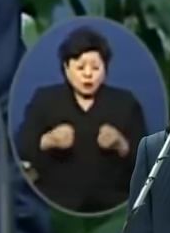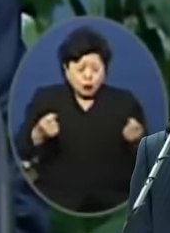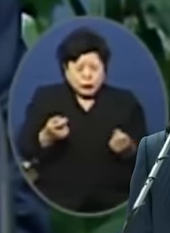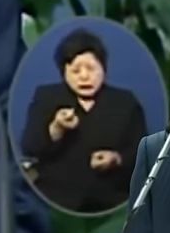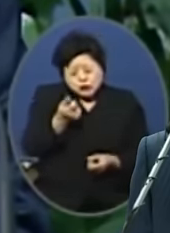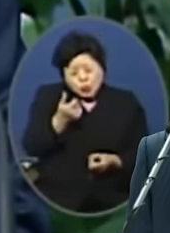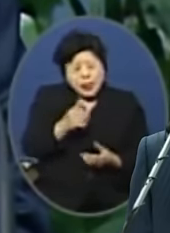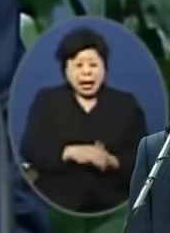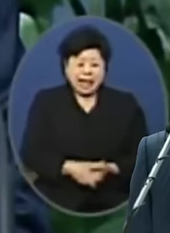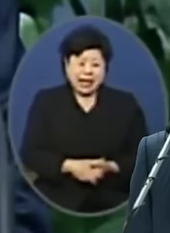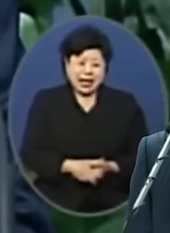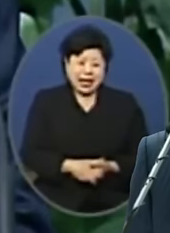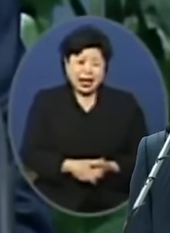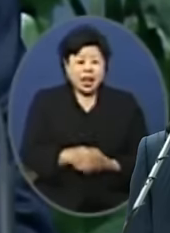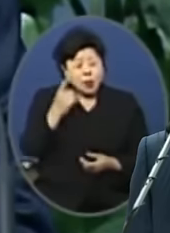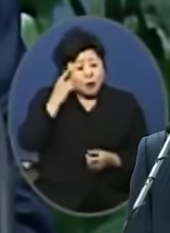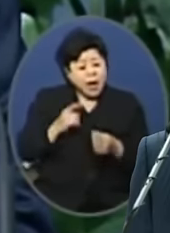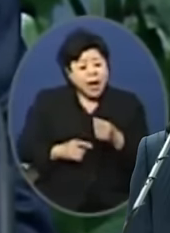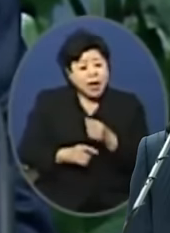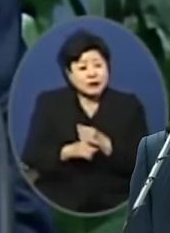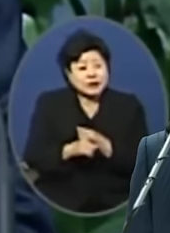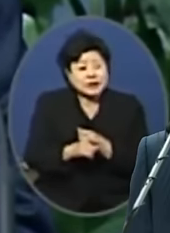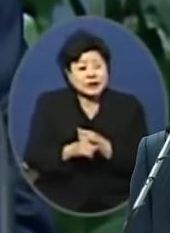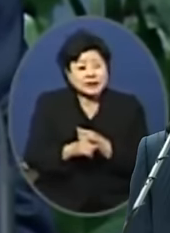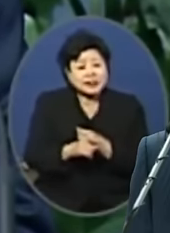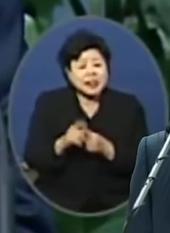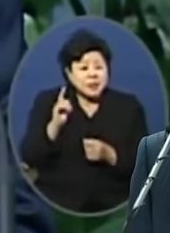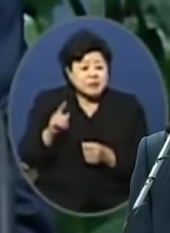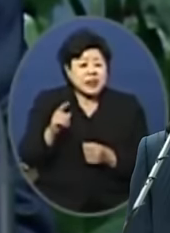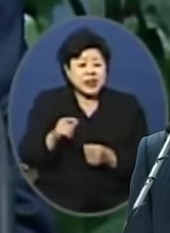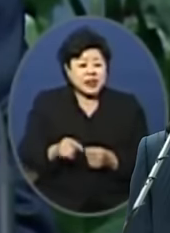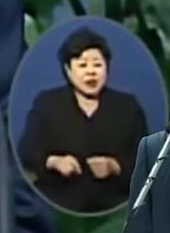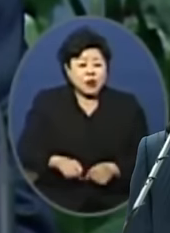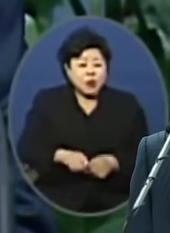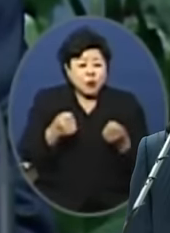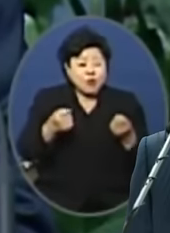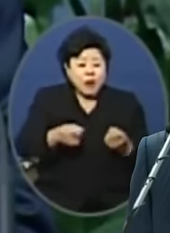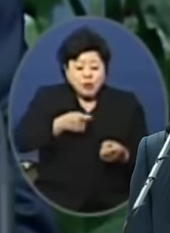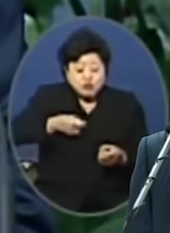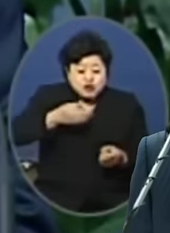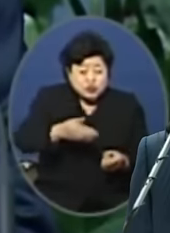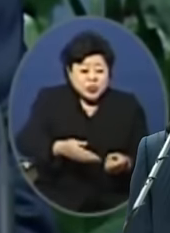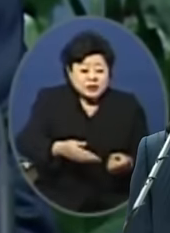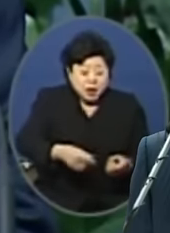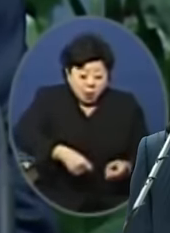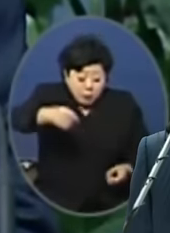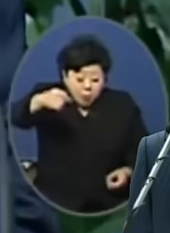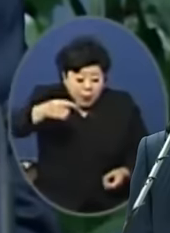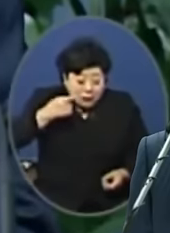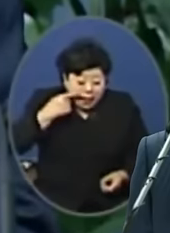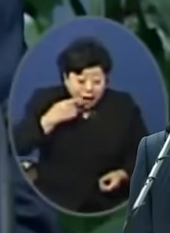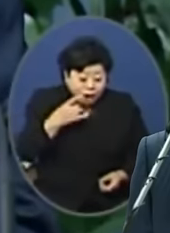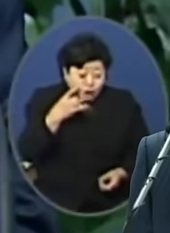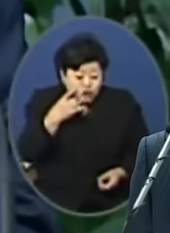적습니다. 왜 그러냐? 매일같이 고구마에 물을 주면서 뽑아봤기